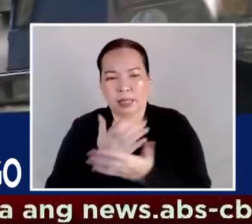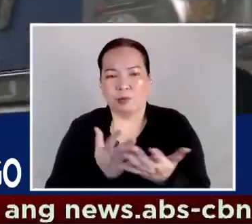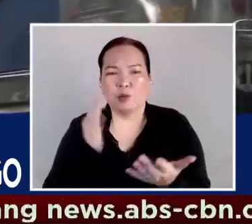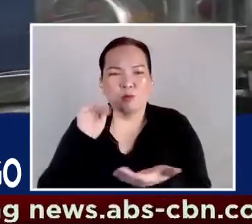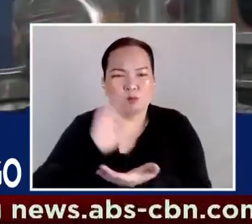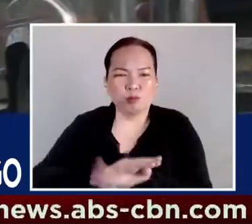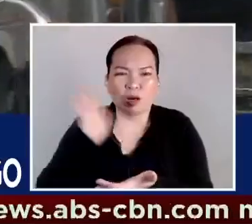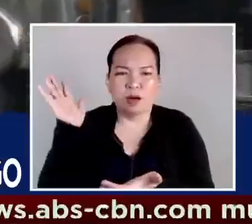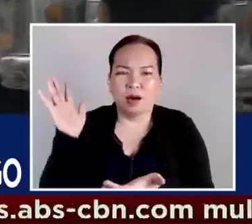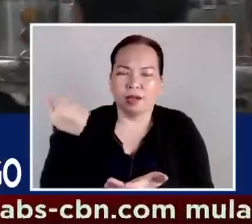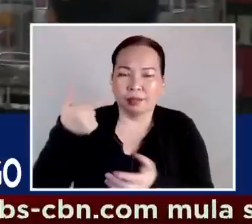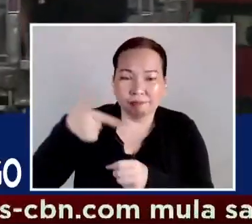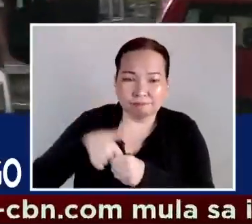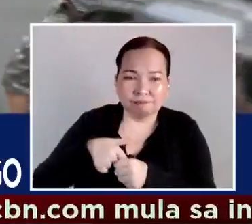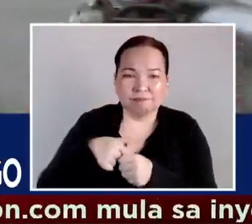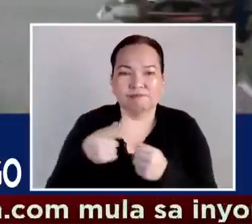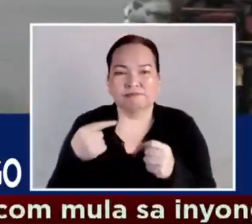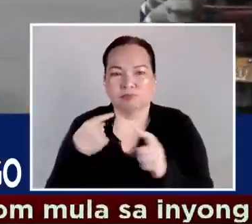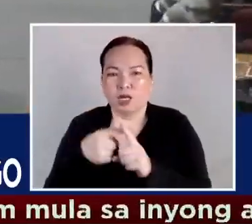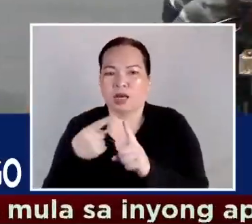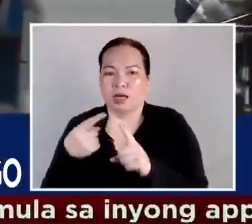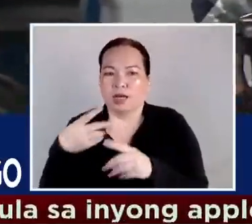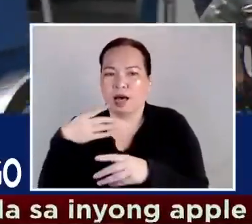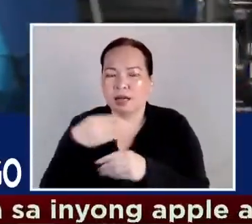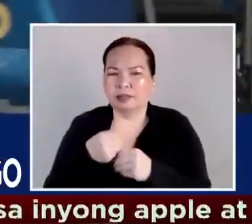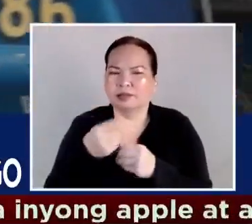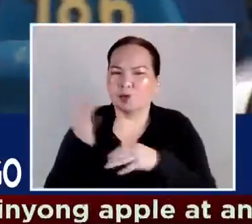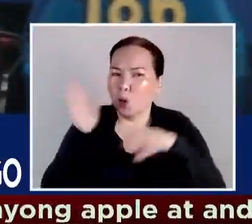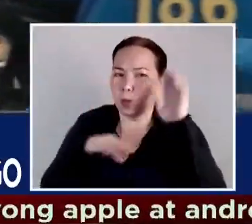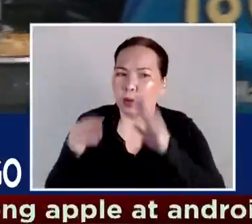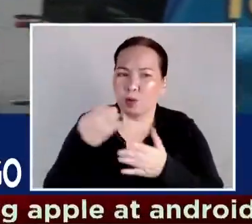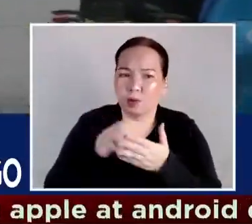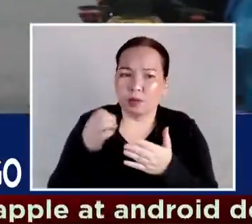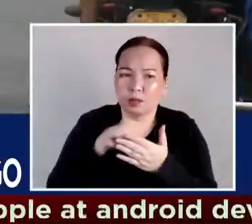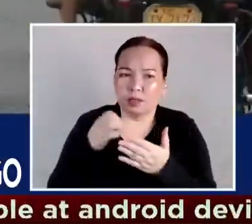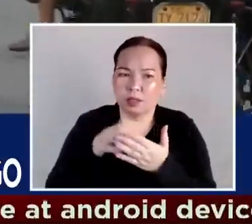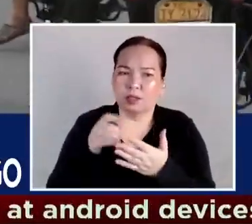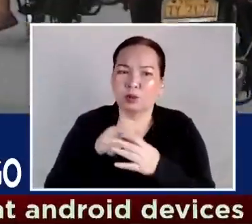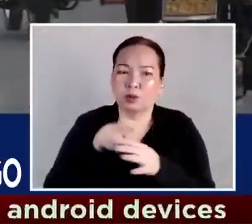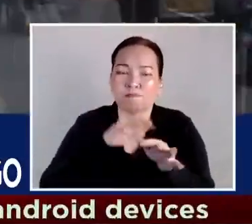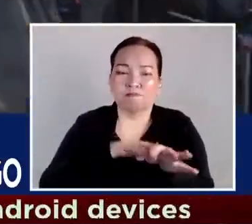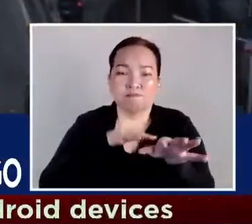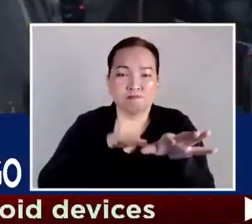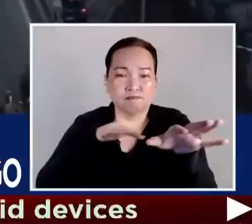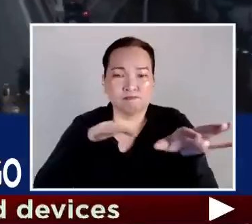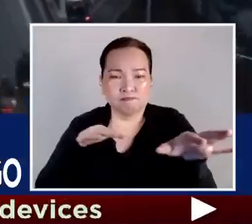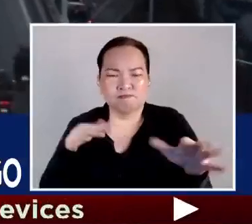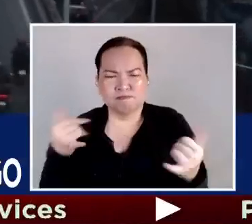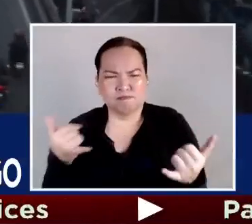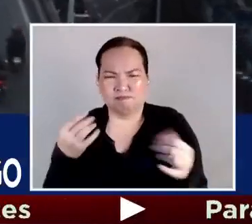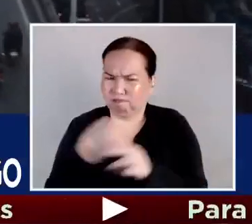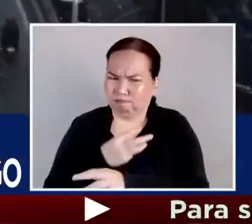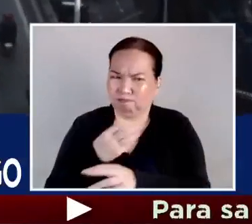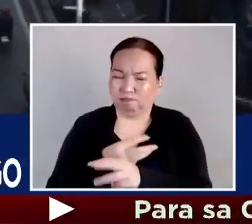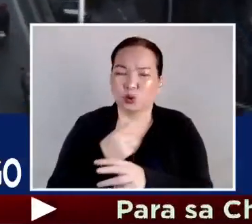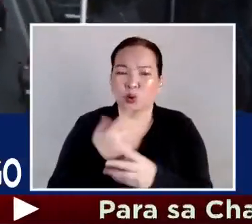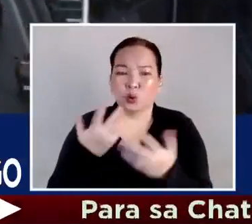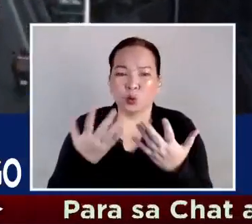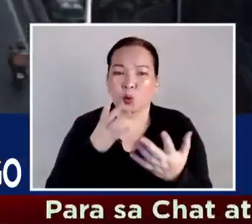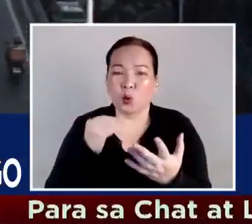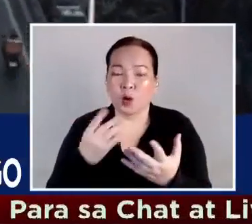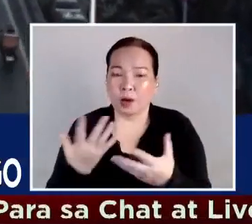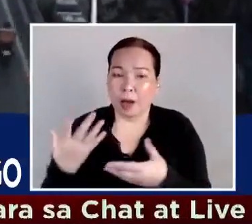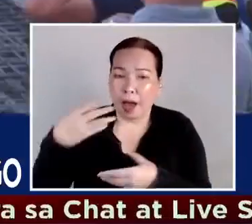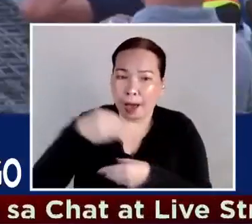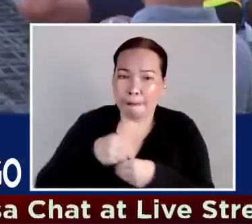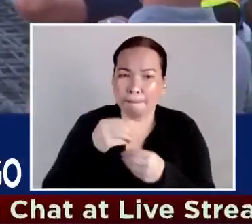ng produktong petrolyo, nakadagdag pa sa gastos ang tumitinding traffic sa kalsada. Kasama sa posibleng magpabigat ng